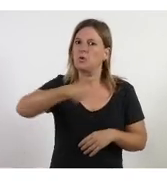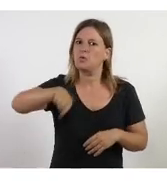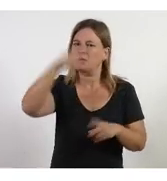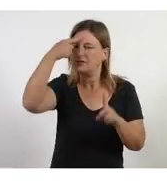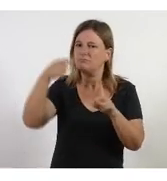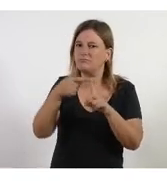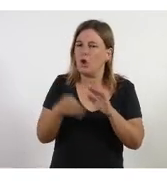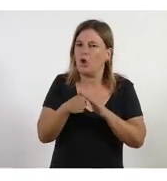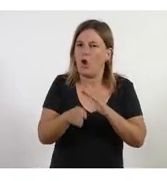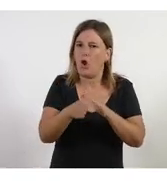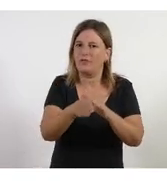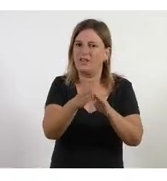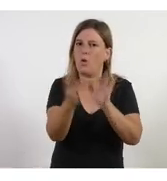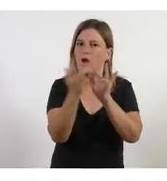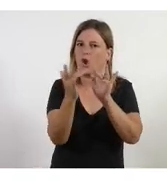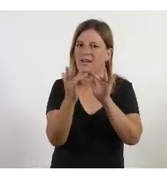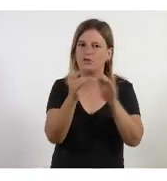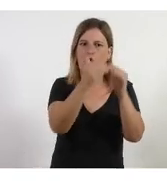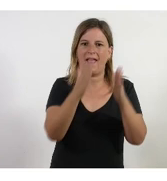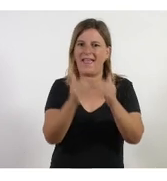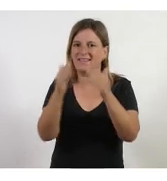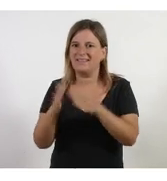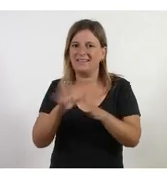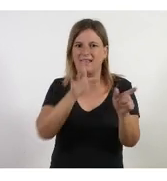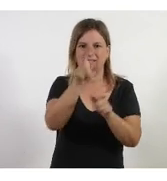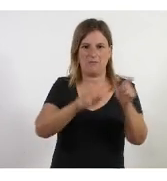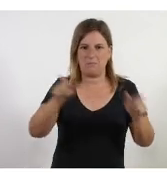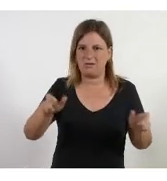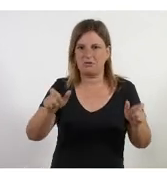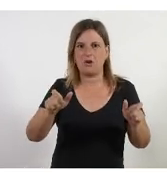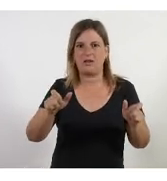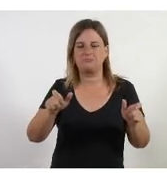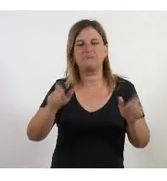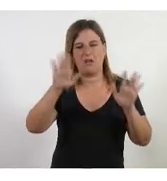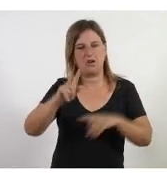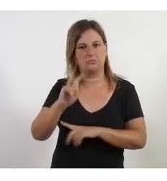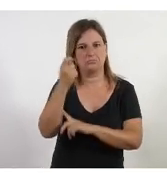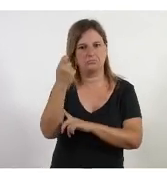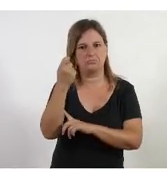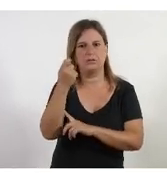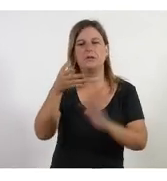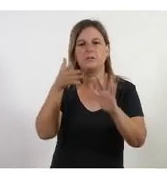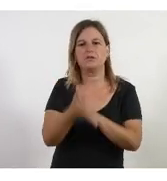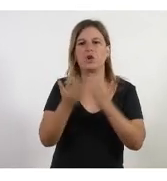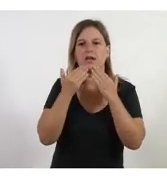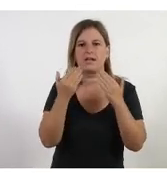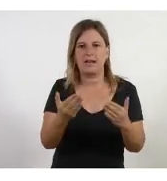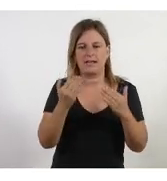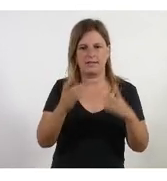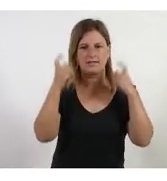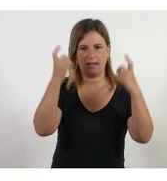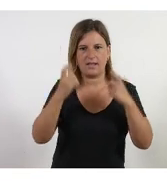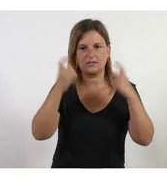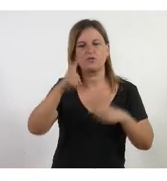repte de mantenir, que era aquesta connexió entre les entitats, entre les persones. I us vull agrair aquest esforç i també, evidentment, a